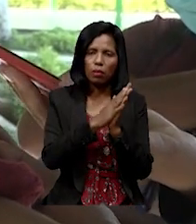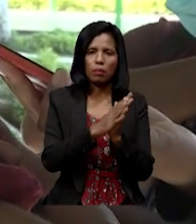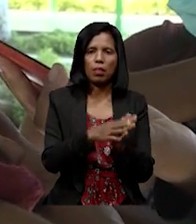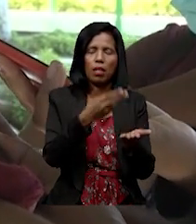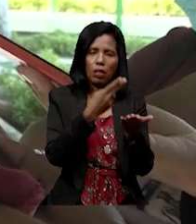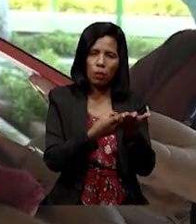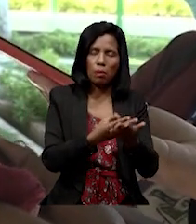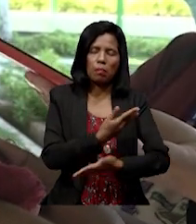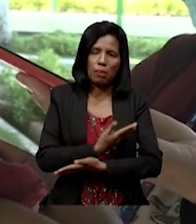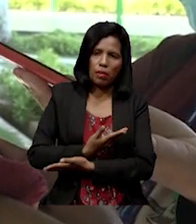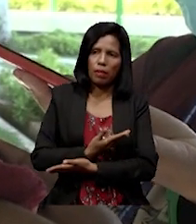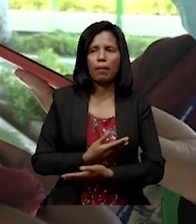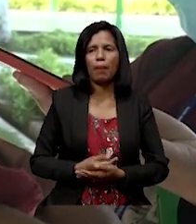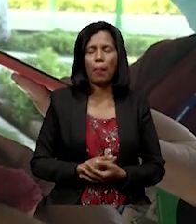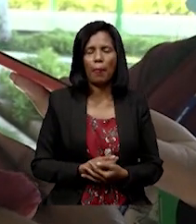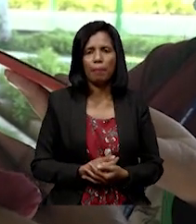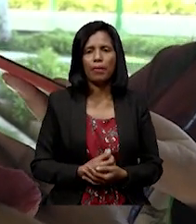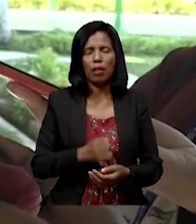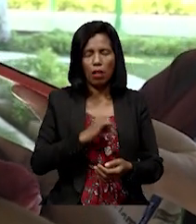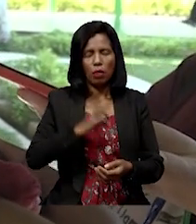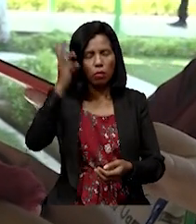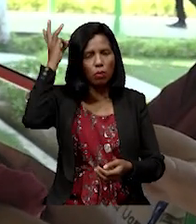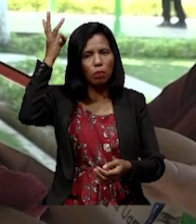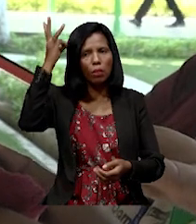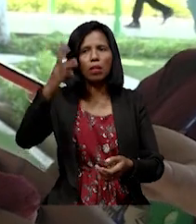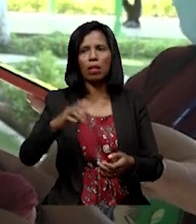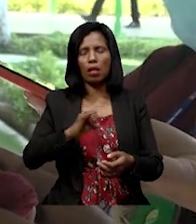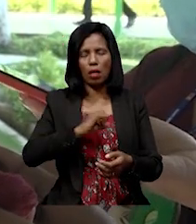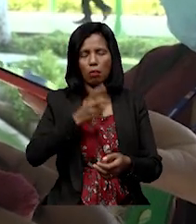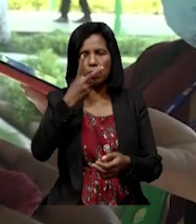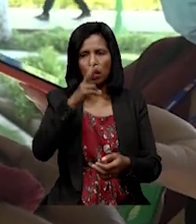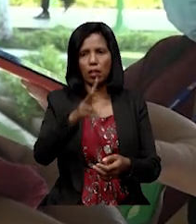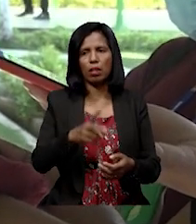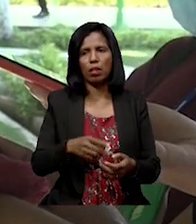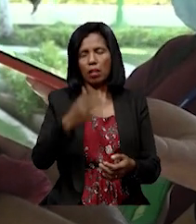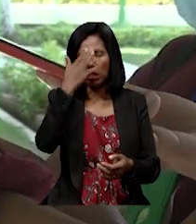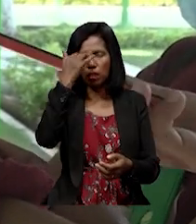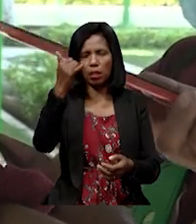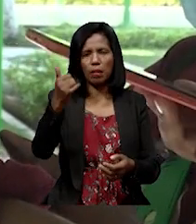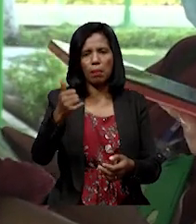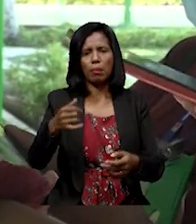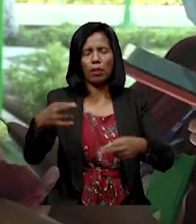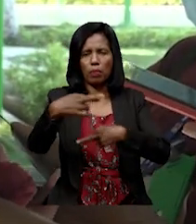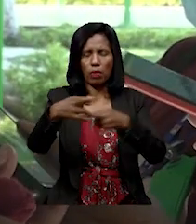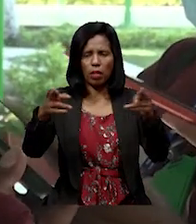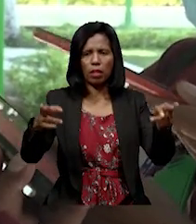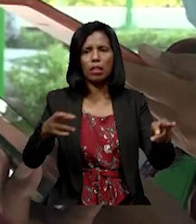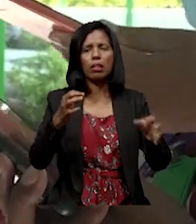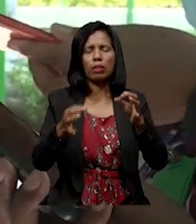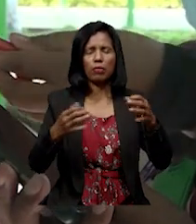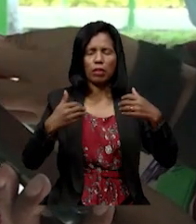bebe dene dene hau ni menudar preocupasaun tambah hau mos akompaine ya tambah sala idane tambah sepel menos ya